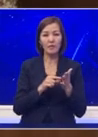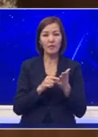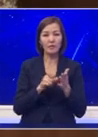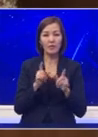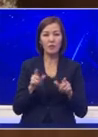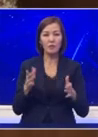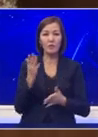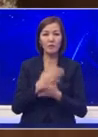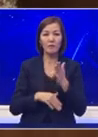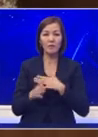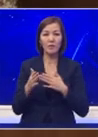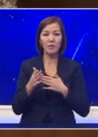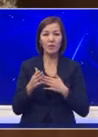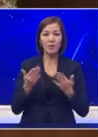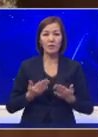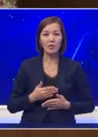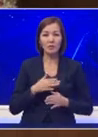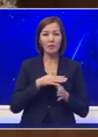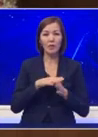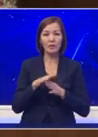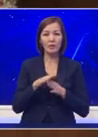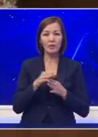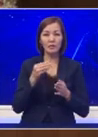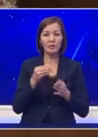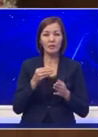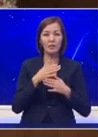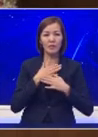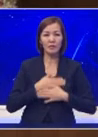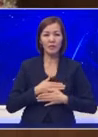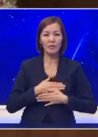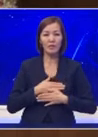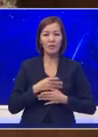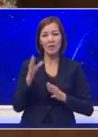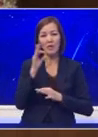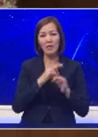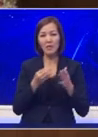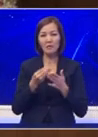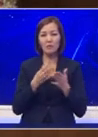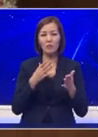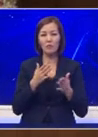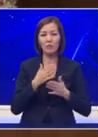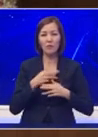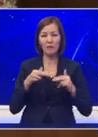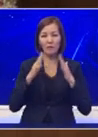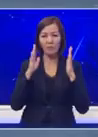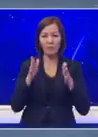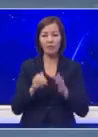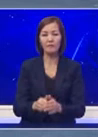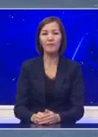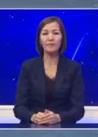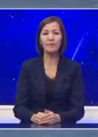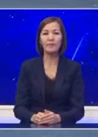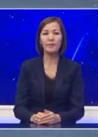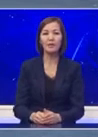инвалидностью Мы хотим жить полноценной жизнью Но даже лекарства сейчас стоят очень дорого Надеюсь нам будет уделено внимание